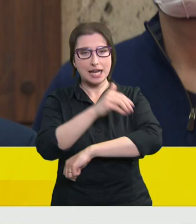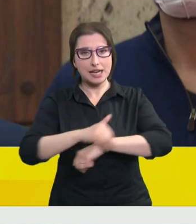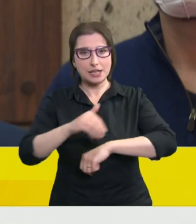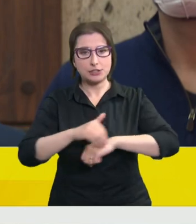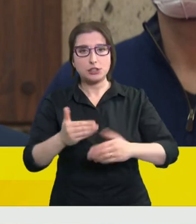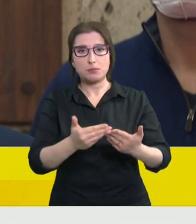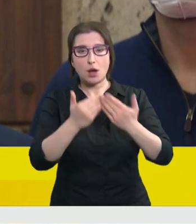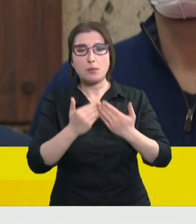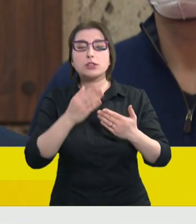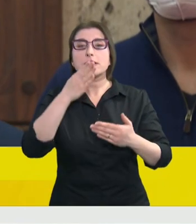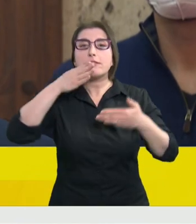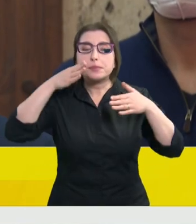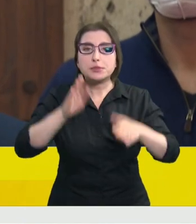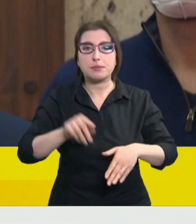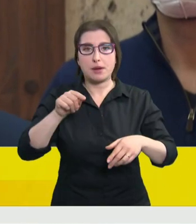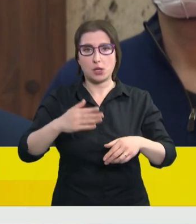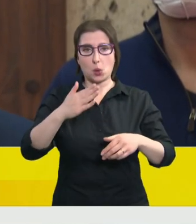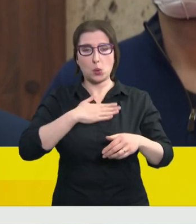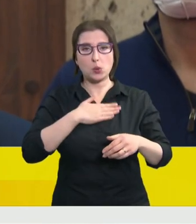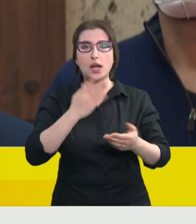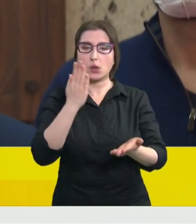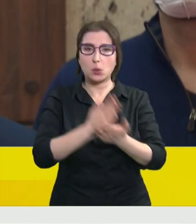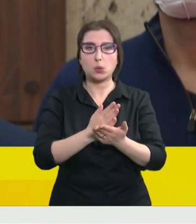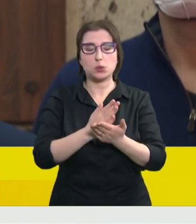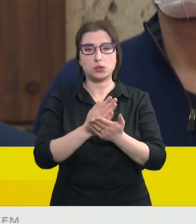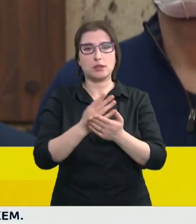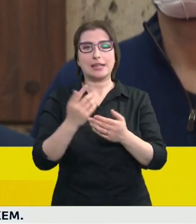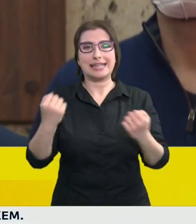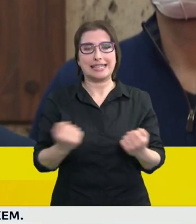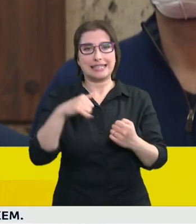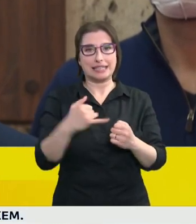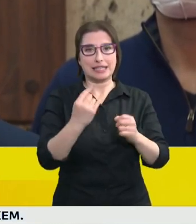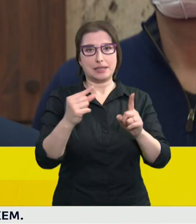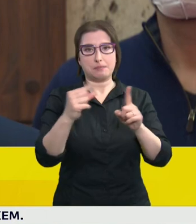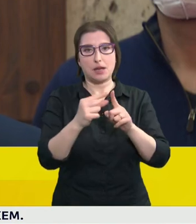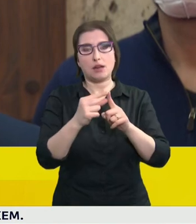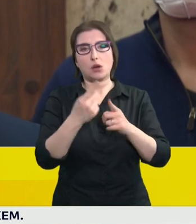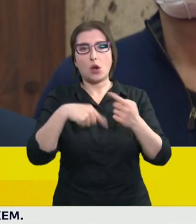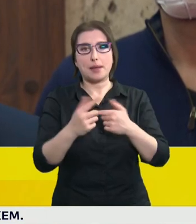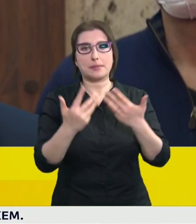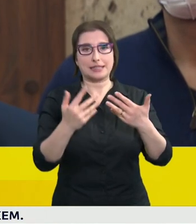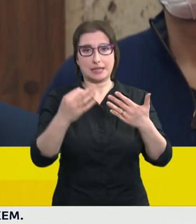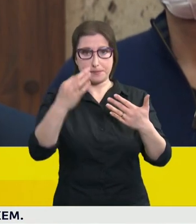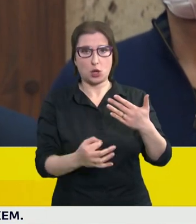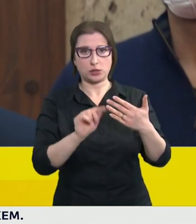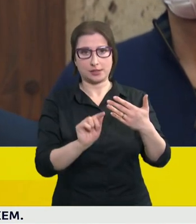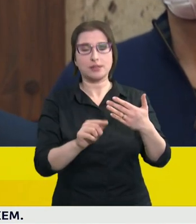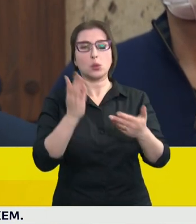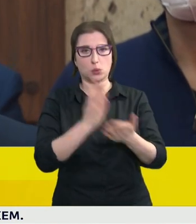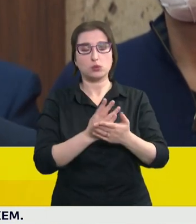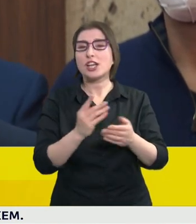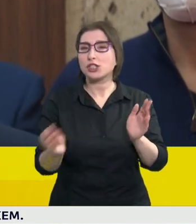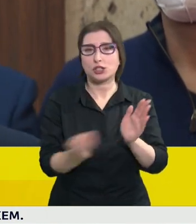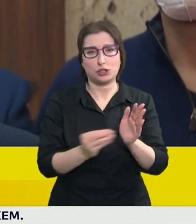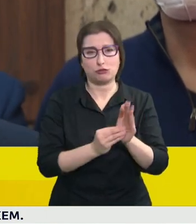dostane záložní kapacita lůžek intenzivní péče něco k 10%. Tam ještě nejsme, nicméně